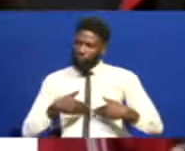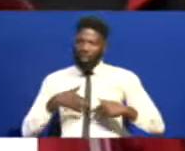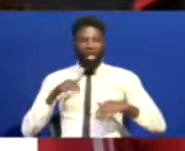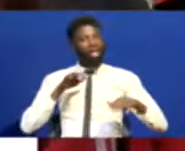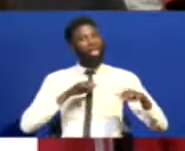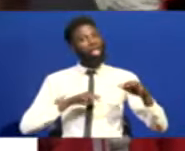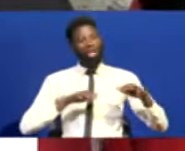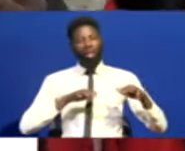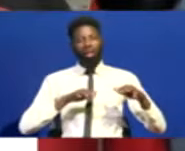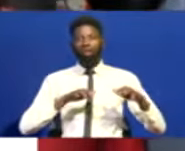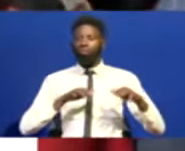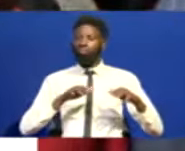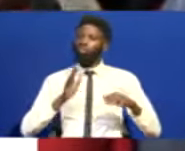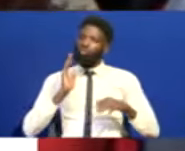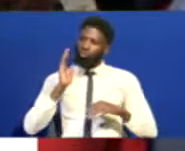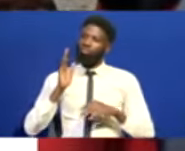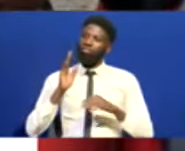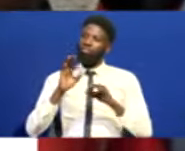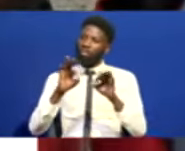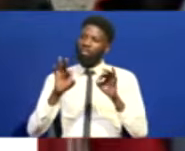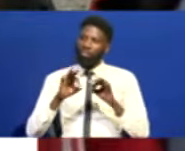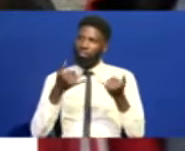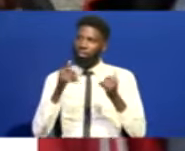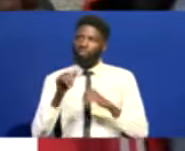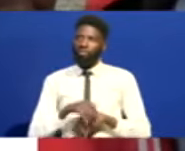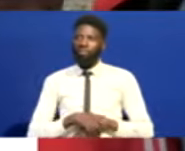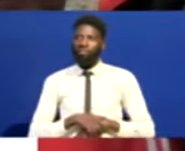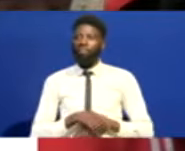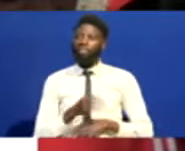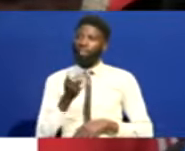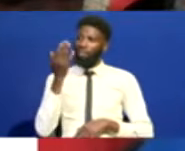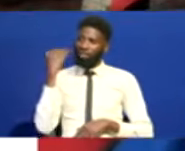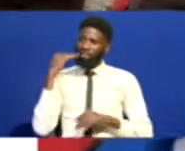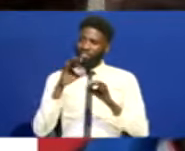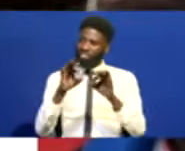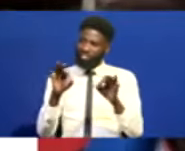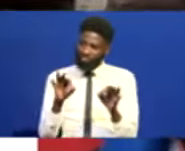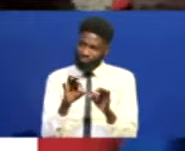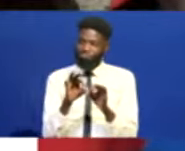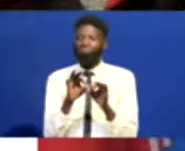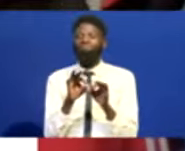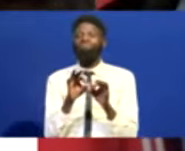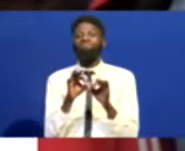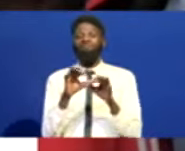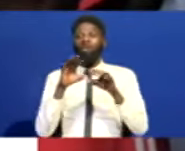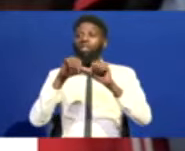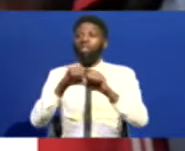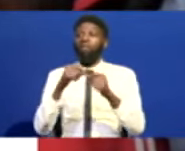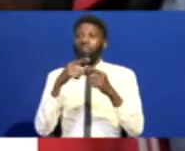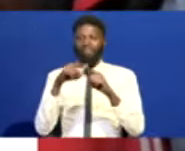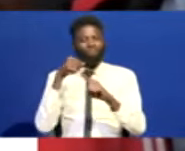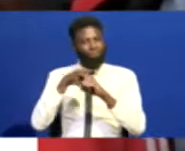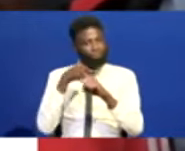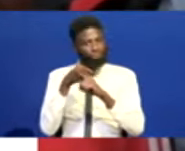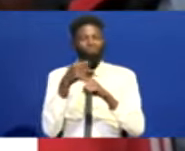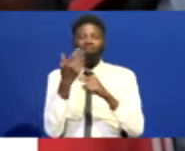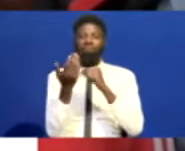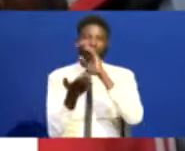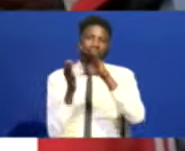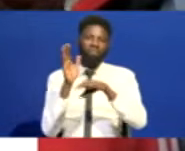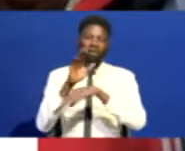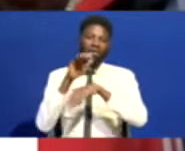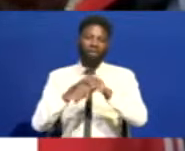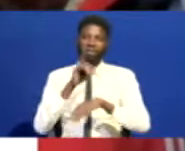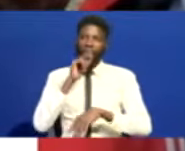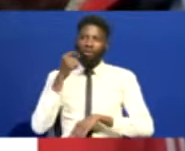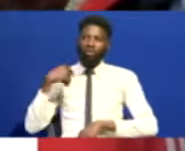ni wanatujengea kiwanja yetu. Ilikuwa imenyakuliwa lakini tumefighted. Ijakuwa nizi jani, but sisi tunajua hii